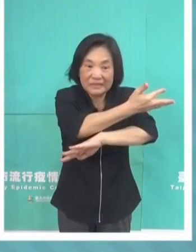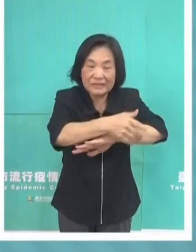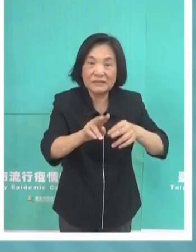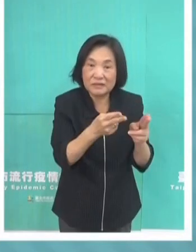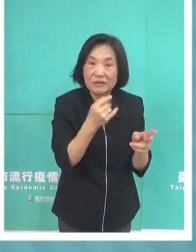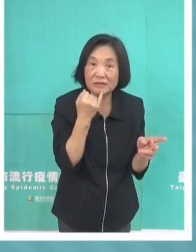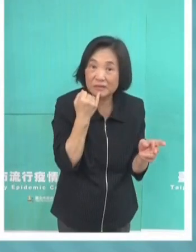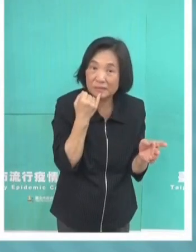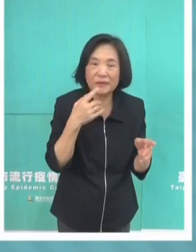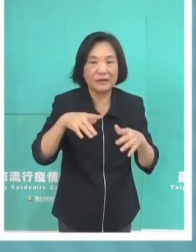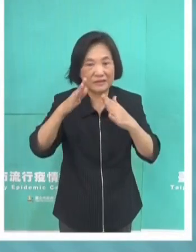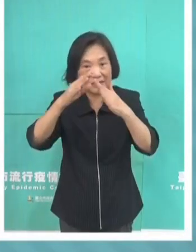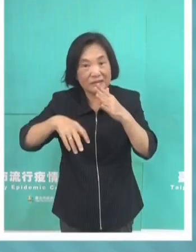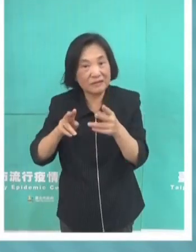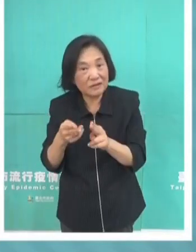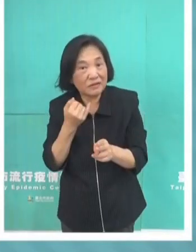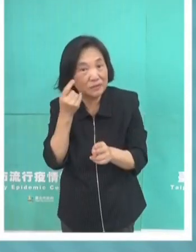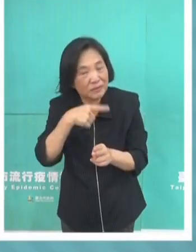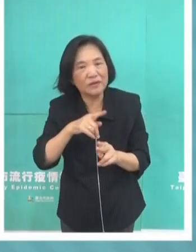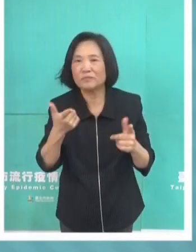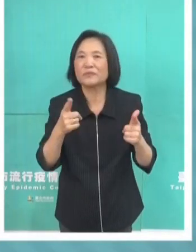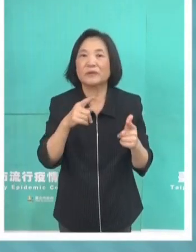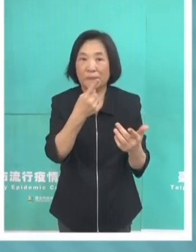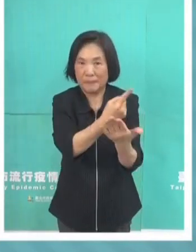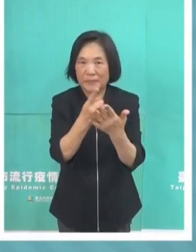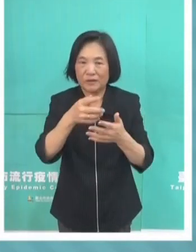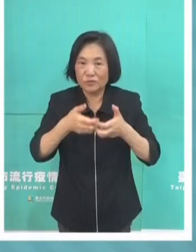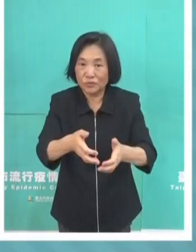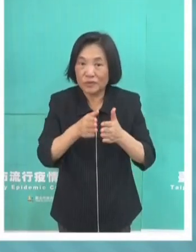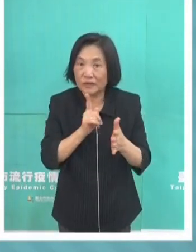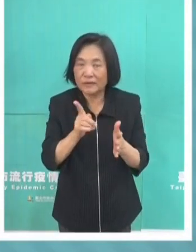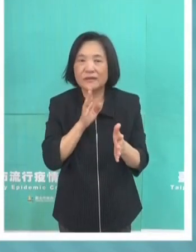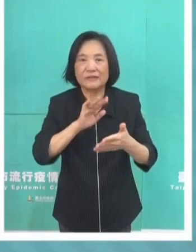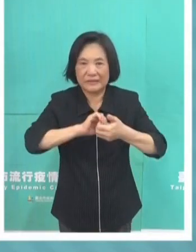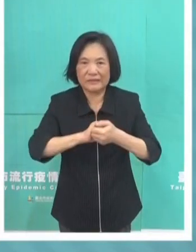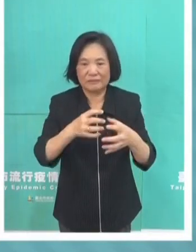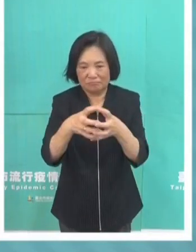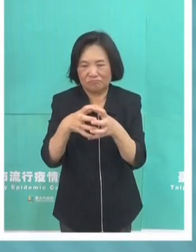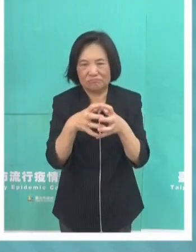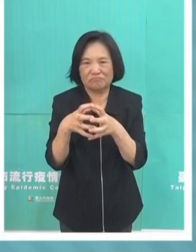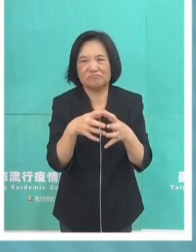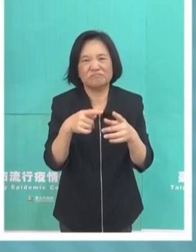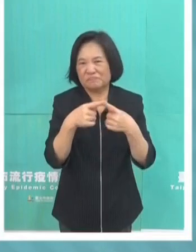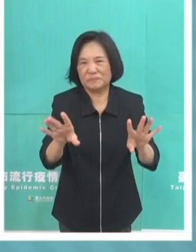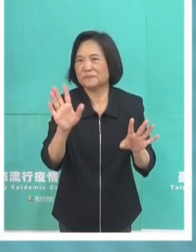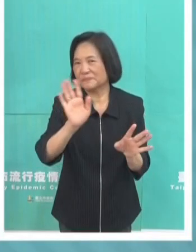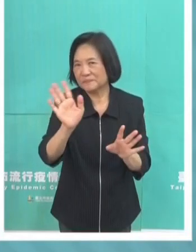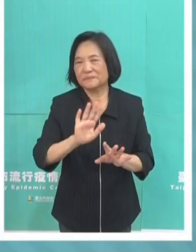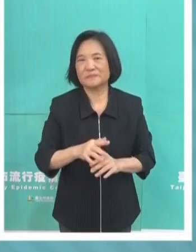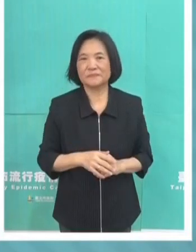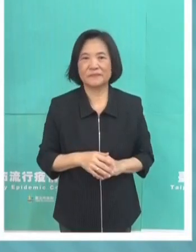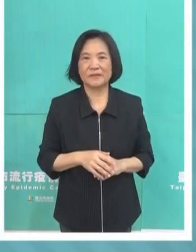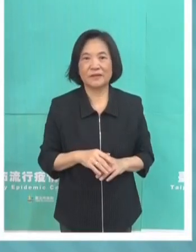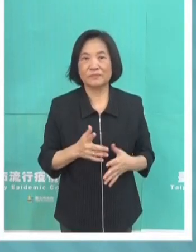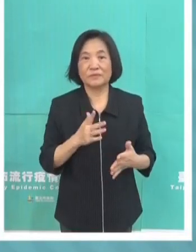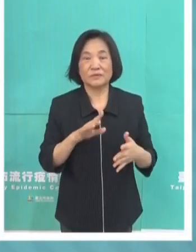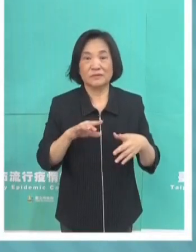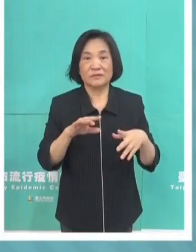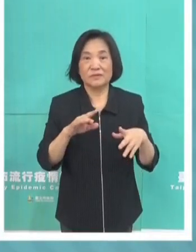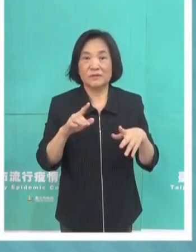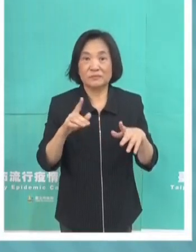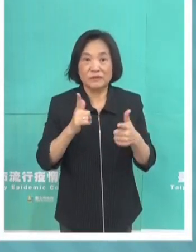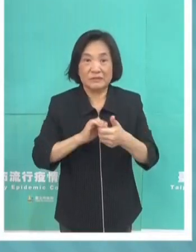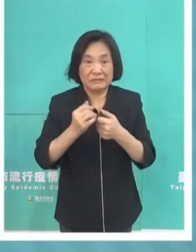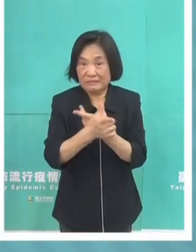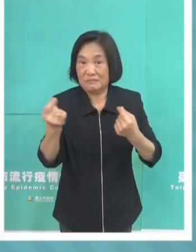顶能不能烤肉，重点是大家心里要有数，减少降低聚会的。啊，我没有说百分之百哦，反正这